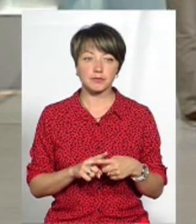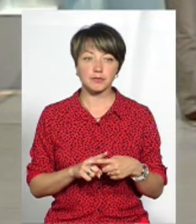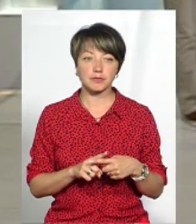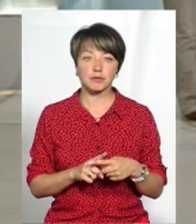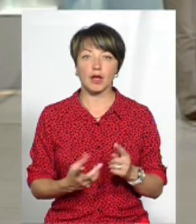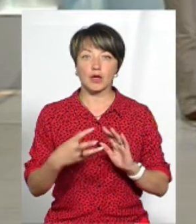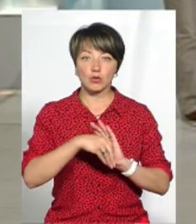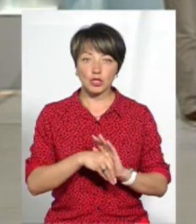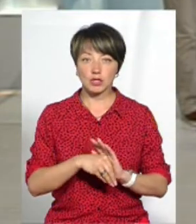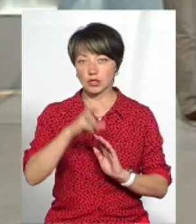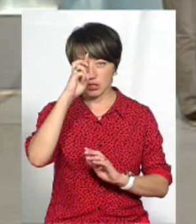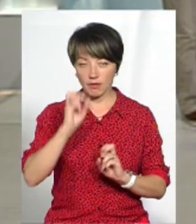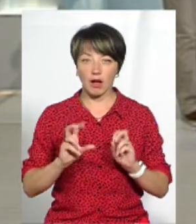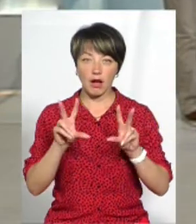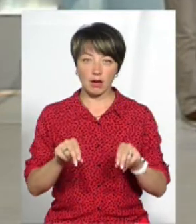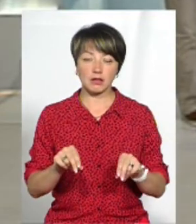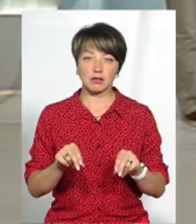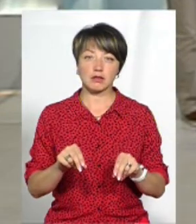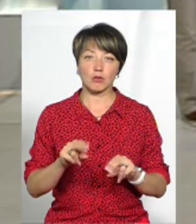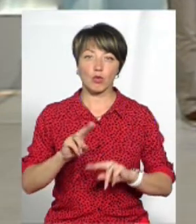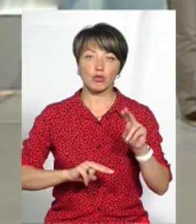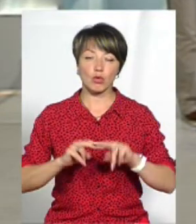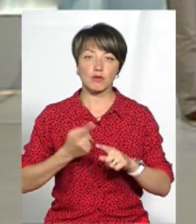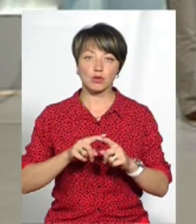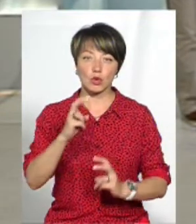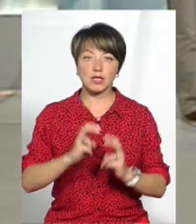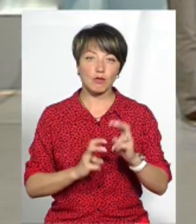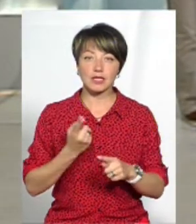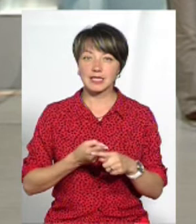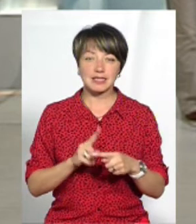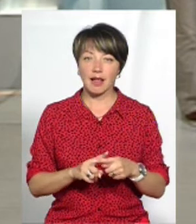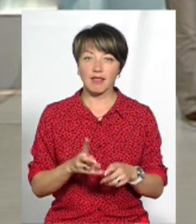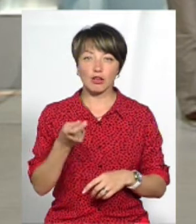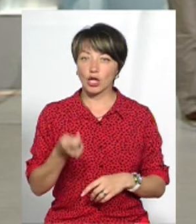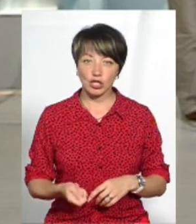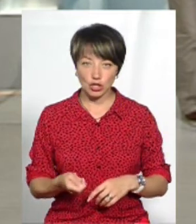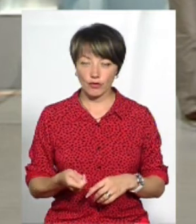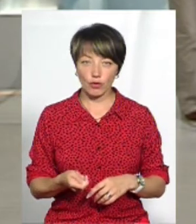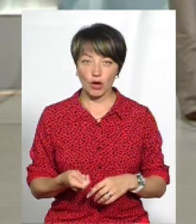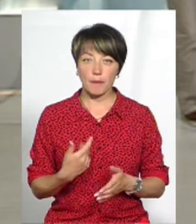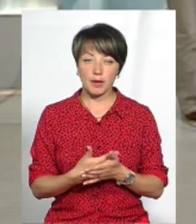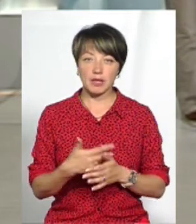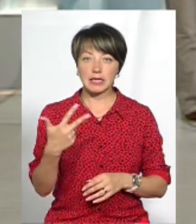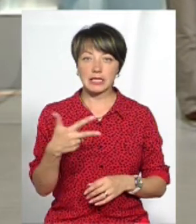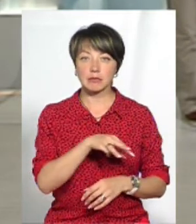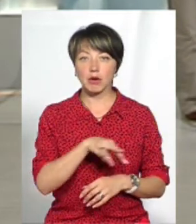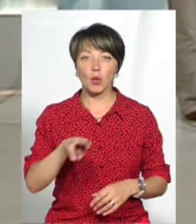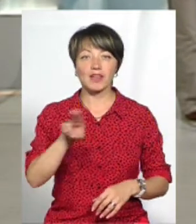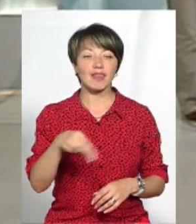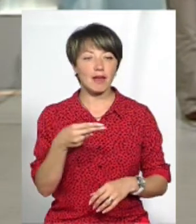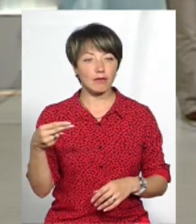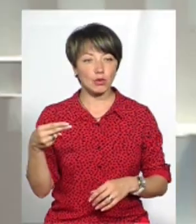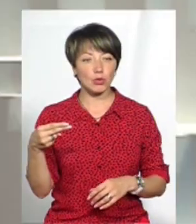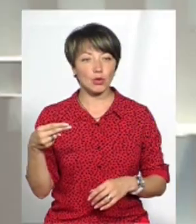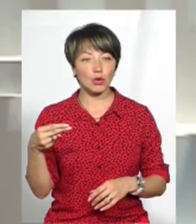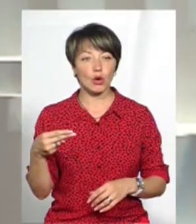долучилась також і держава як гарант побудови такого заводу, тому що це не дешево, приблизно 30 мільйонів євро